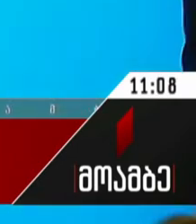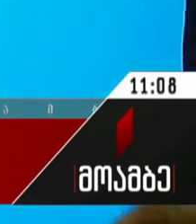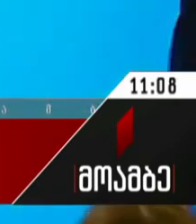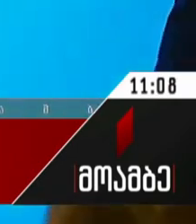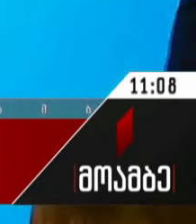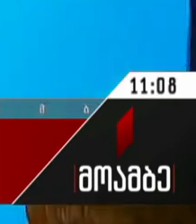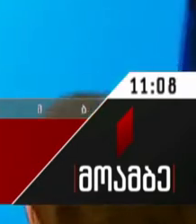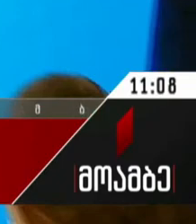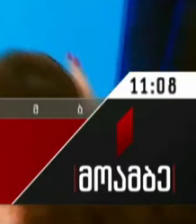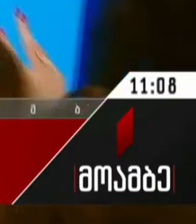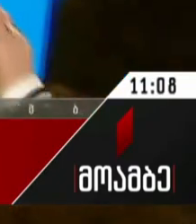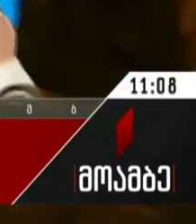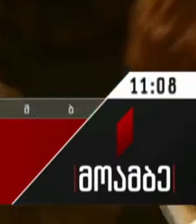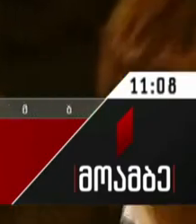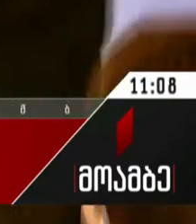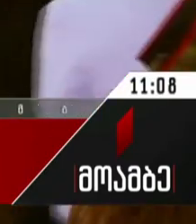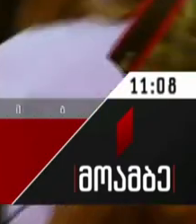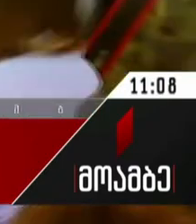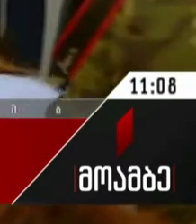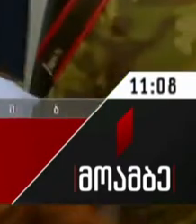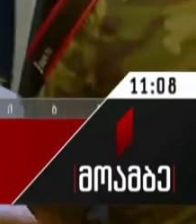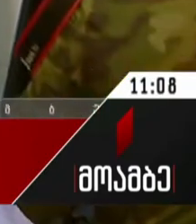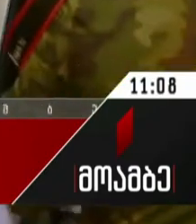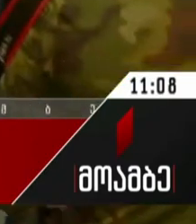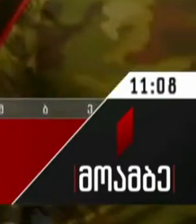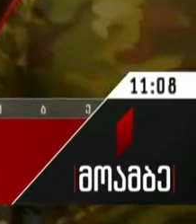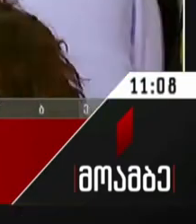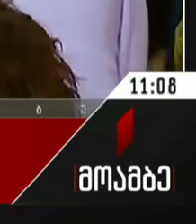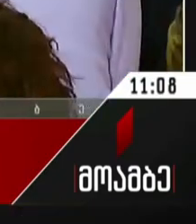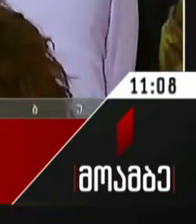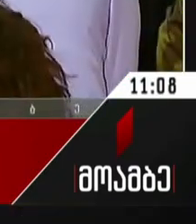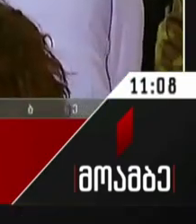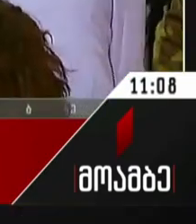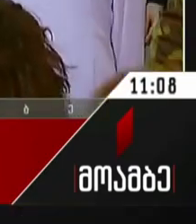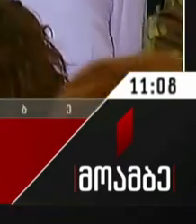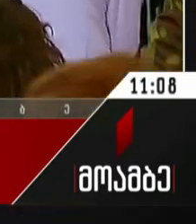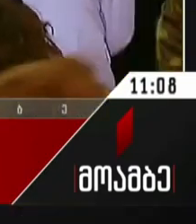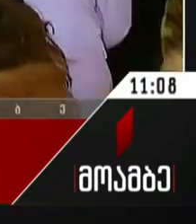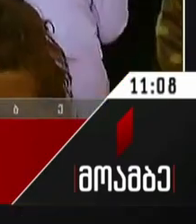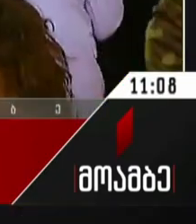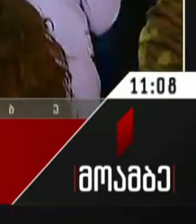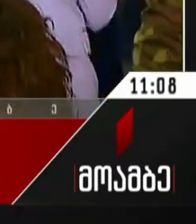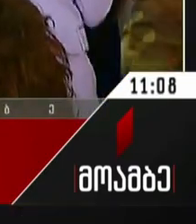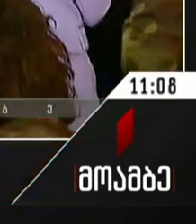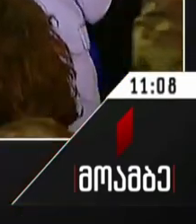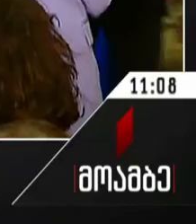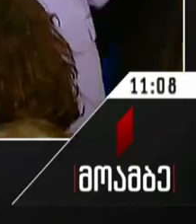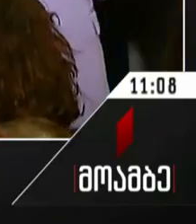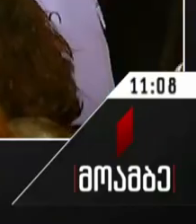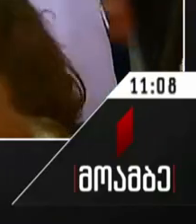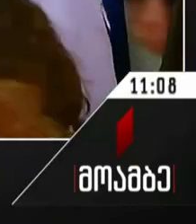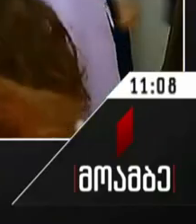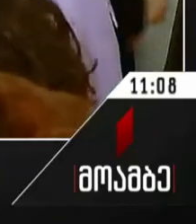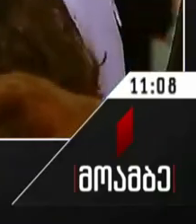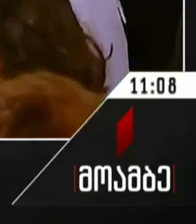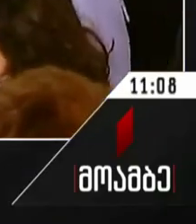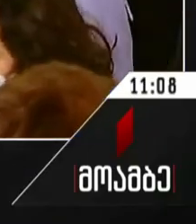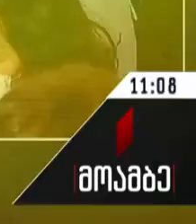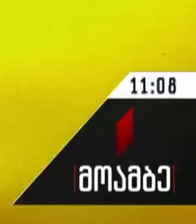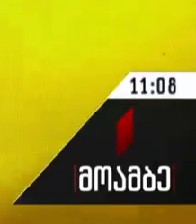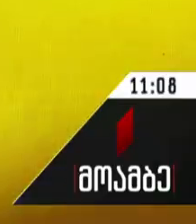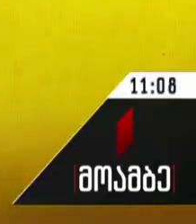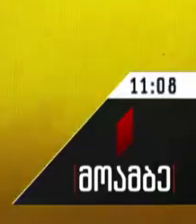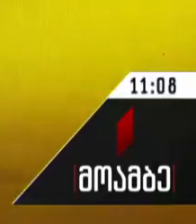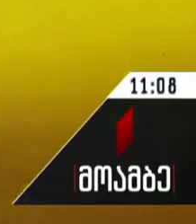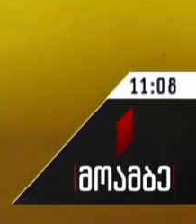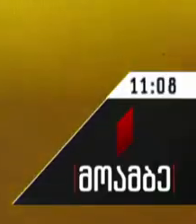მადლობა. მადლობა. ეს იყო ჩართვა მთავრობის ადმინისტრაციიდან